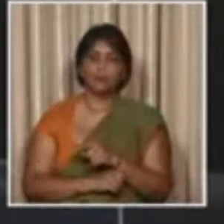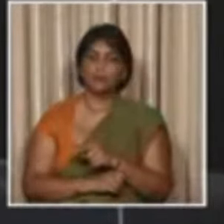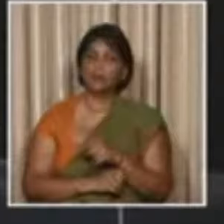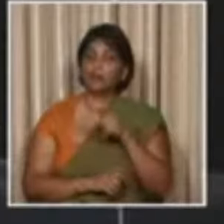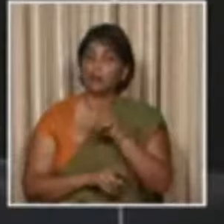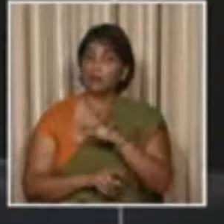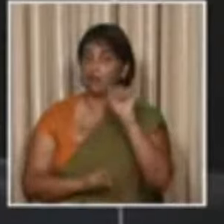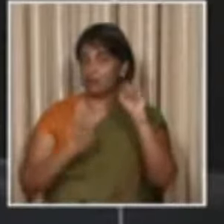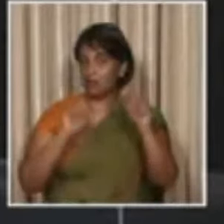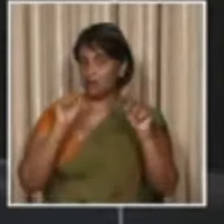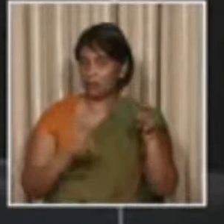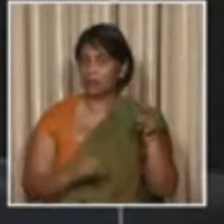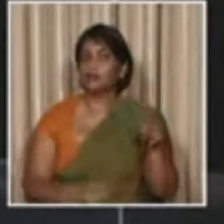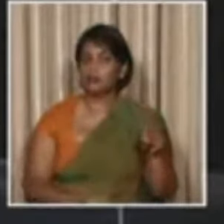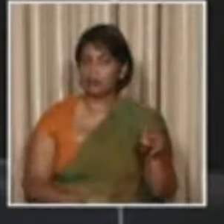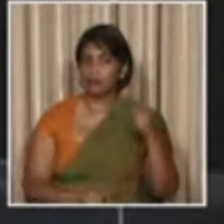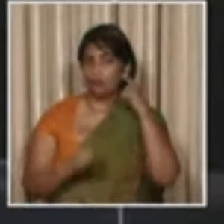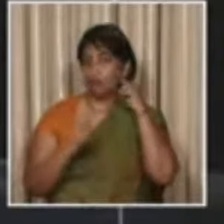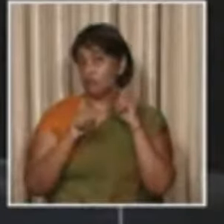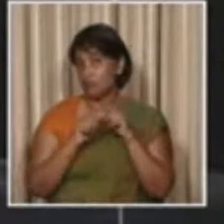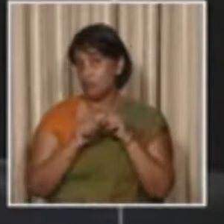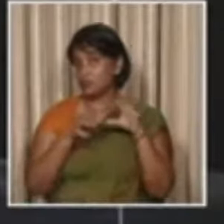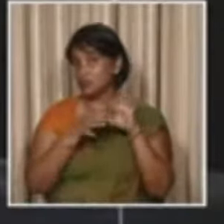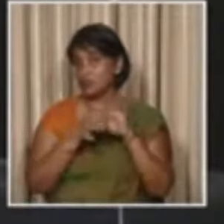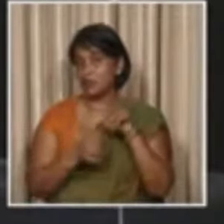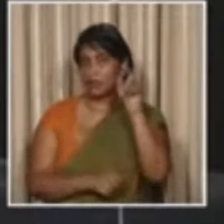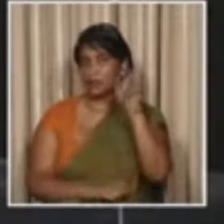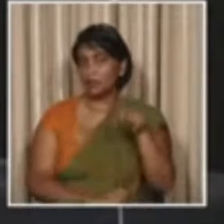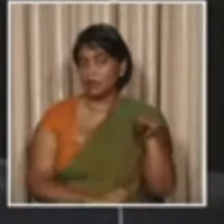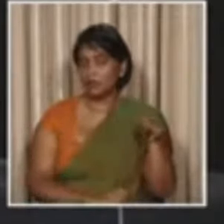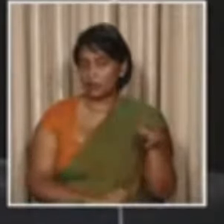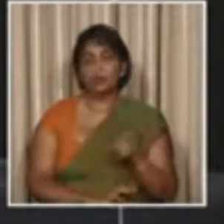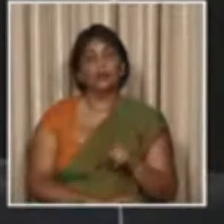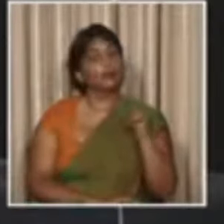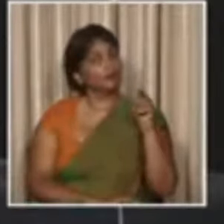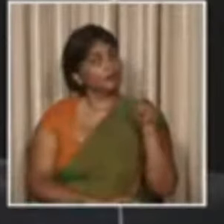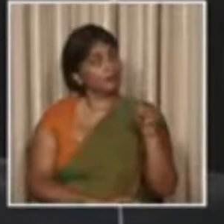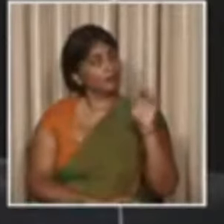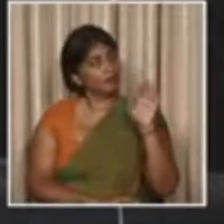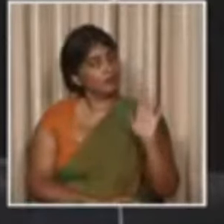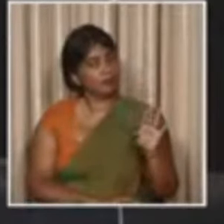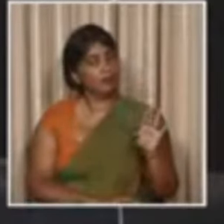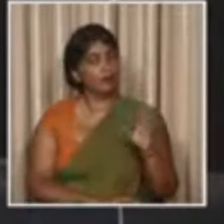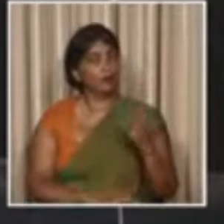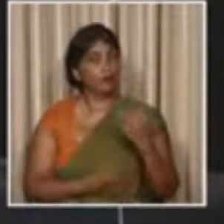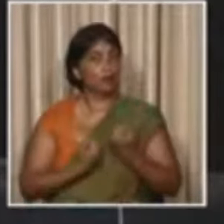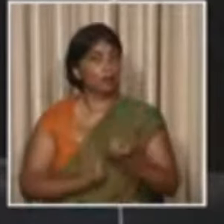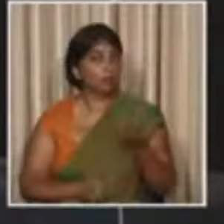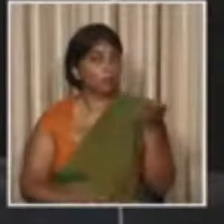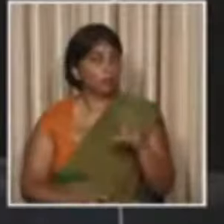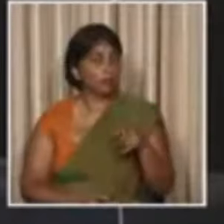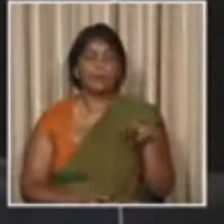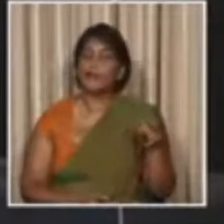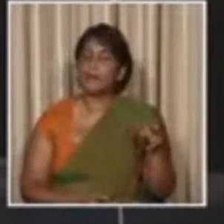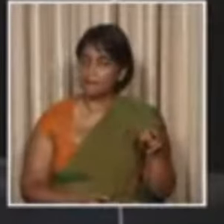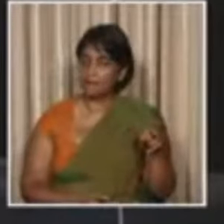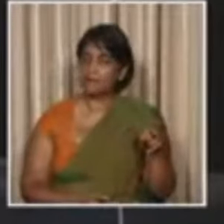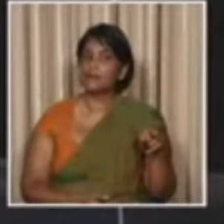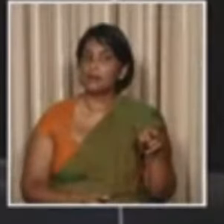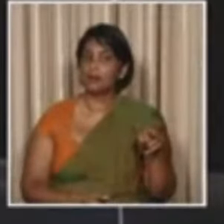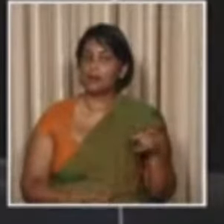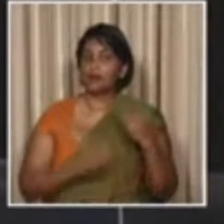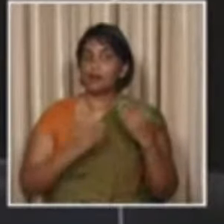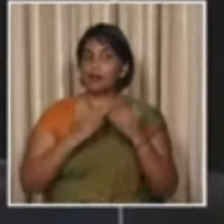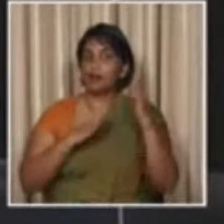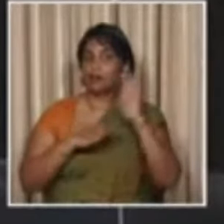ඒවැ නම් තිනවා මේ සිද්ධියට සම්බන්ධ වූ අය කවුද කියලා. එයාගේ උපන් තැන තිනවා, ලොකේෂන් එක